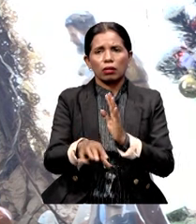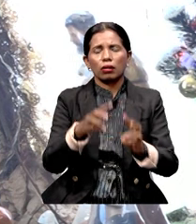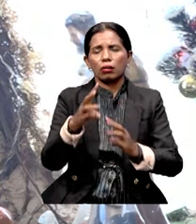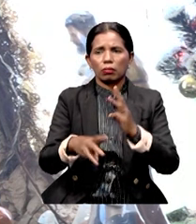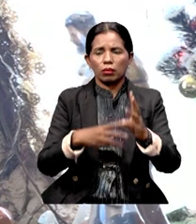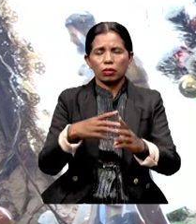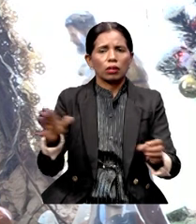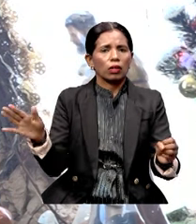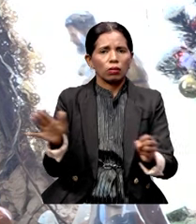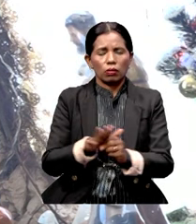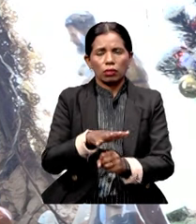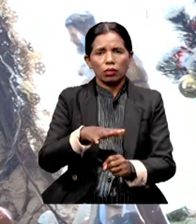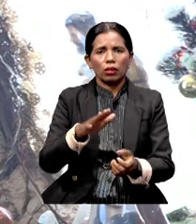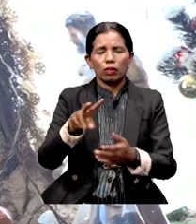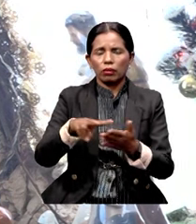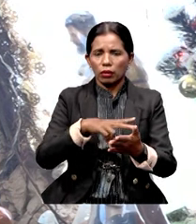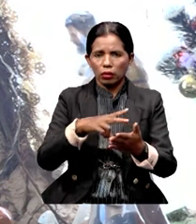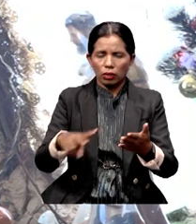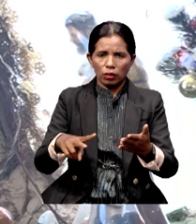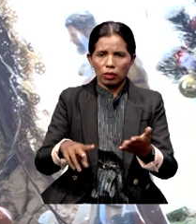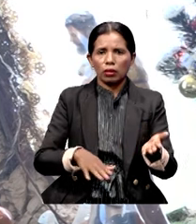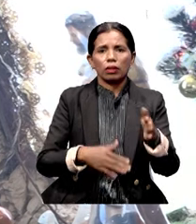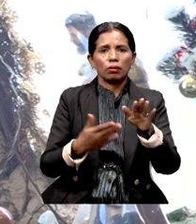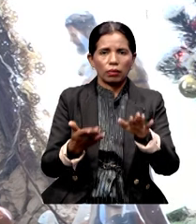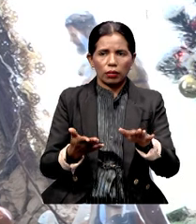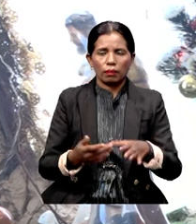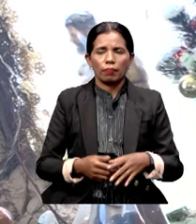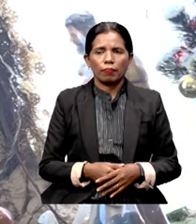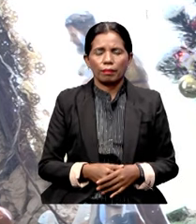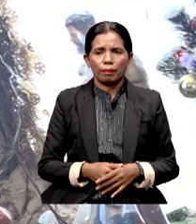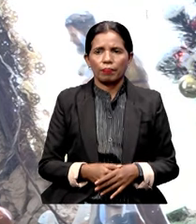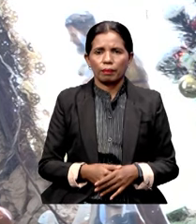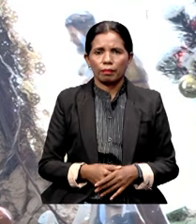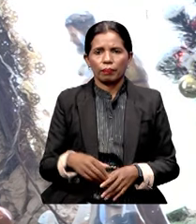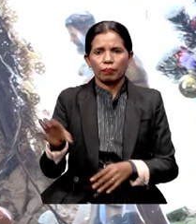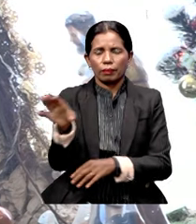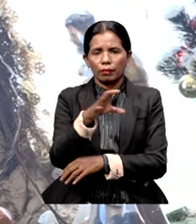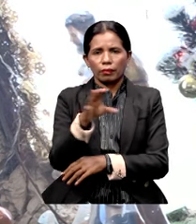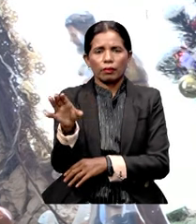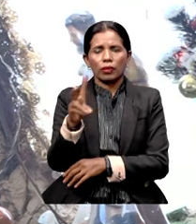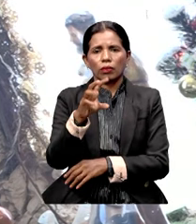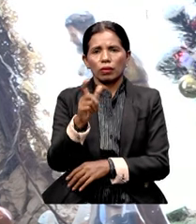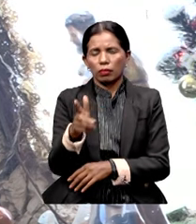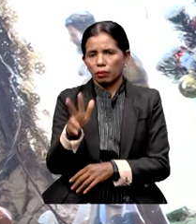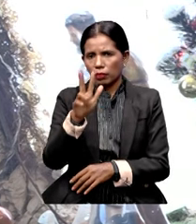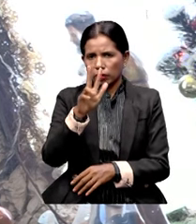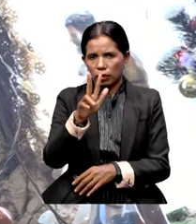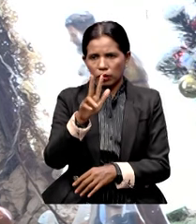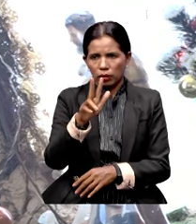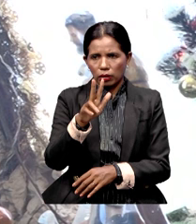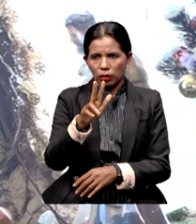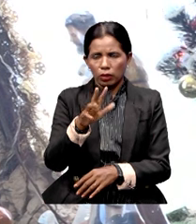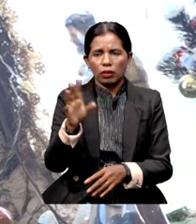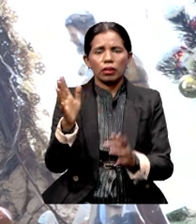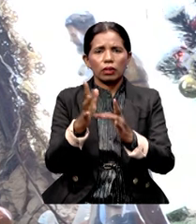nakono discórdia, violência, no mate. Natal 2023,